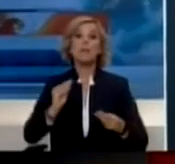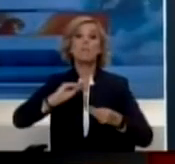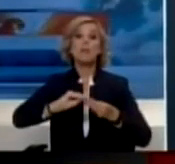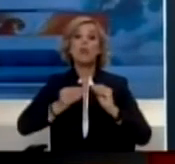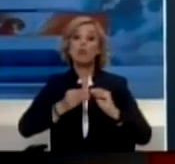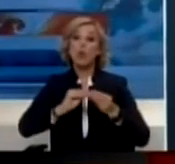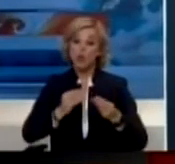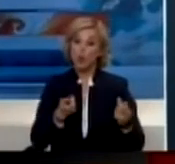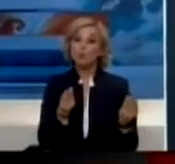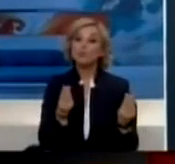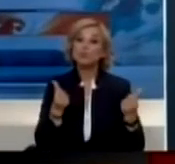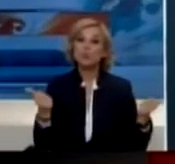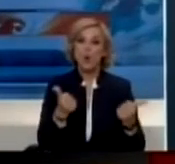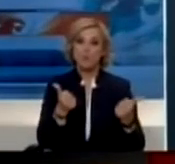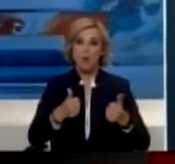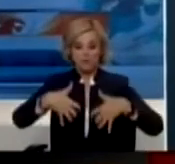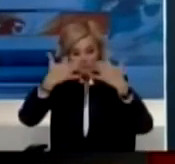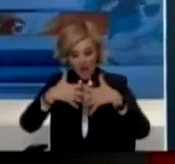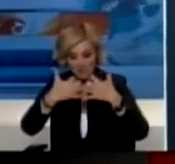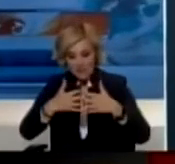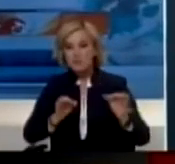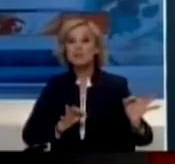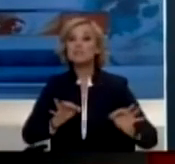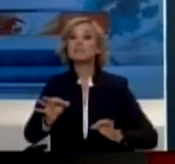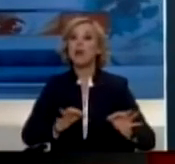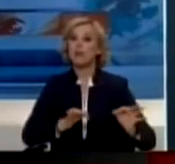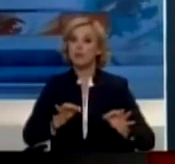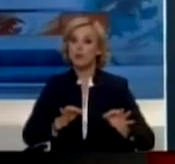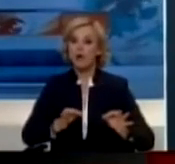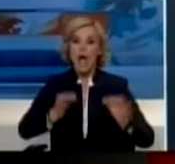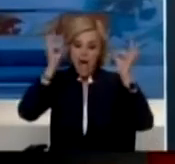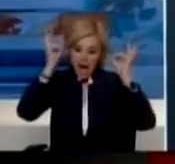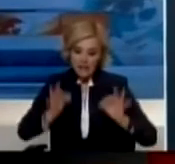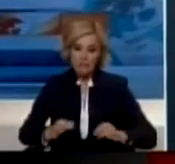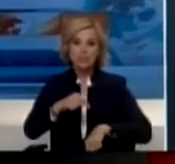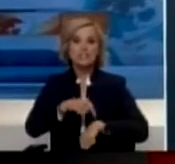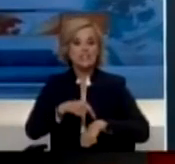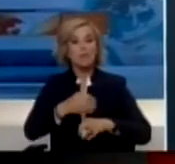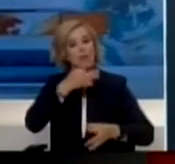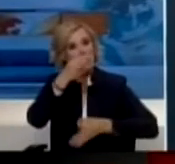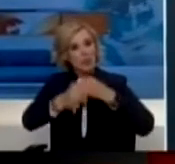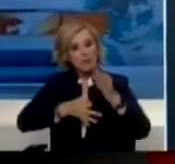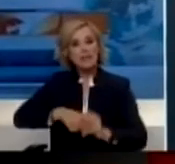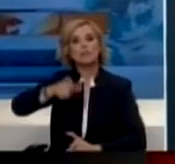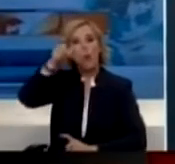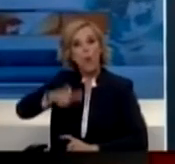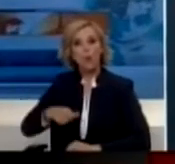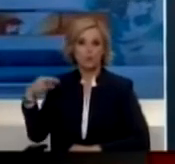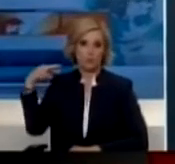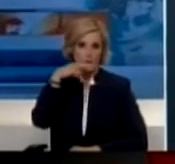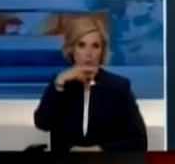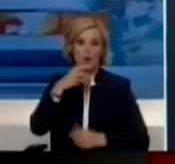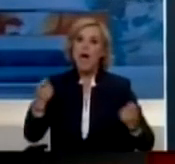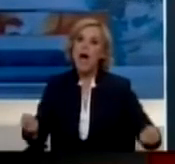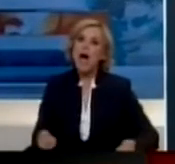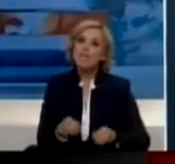τα δεδομένα, επεξεργάζεται ολοκληρωμένο σχέδιο, το οποίο την ώρα που πρέπει θα παρουσιάσει ο Πρωθυπουργός. Όπως και για την εφαρμογή των μέτρων, έτσι και για τη